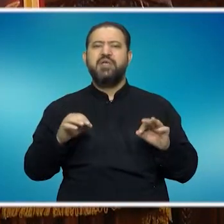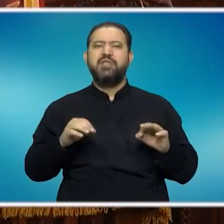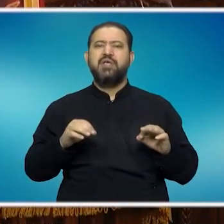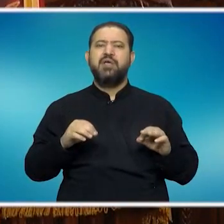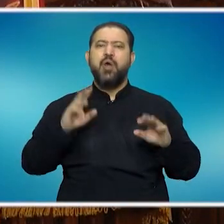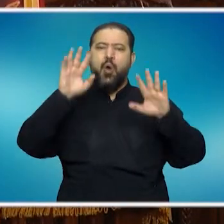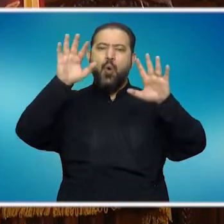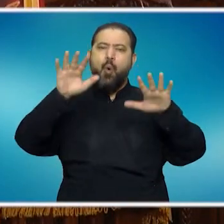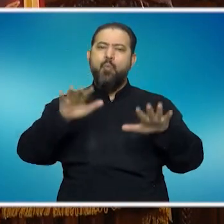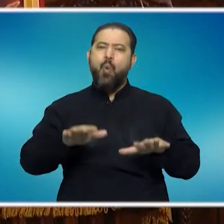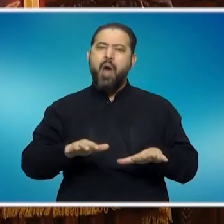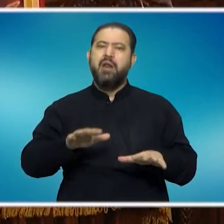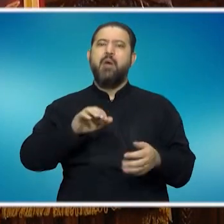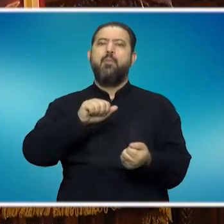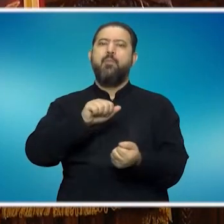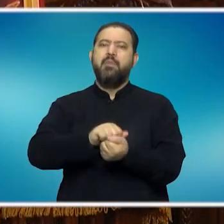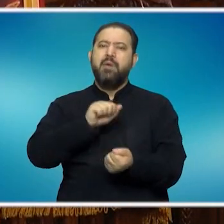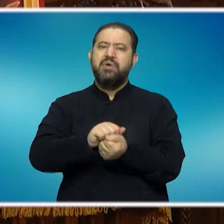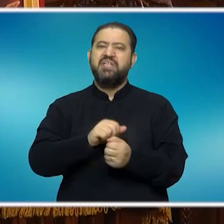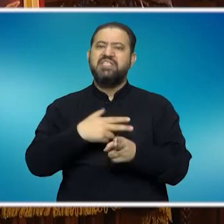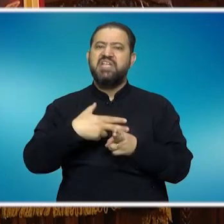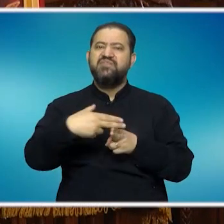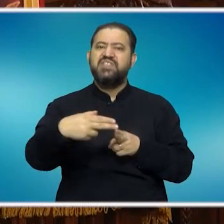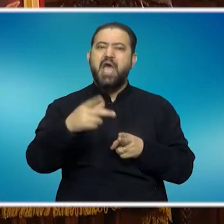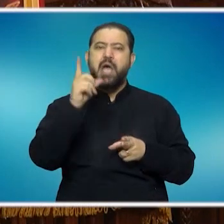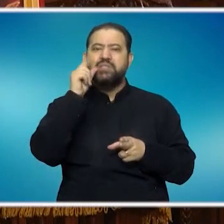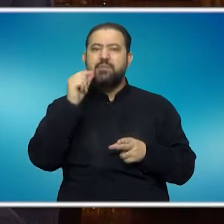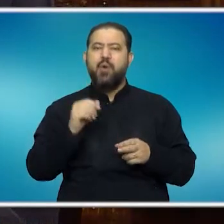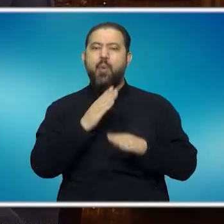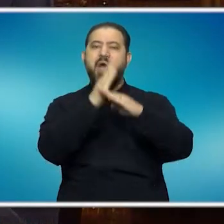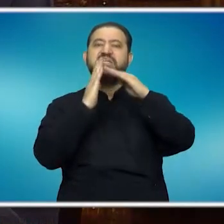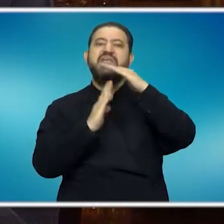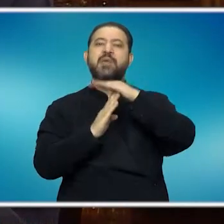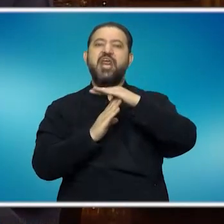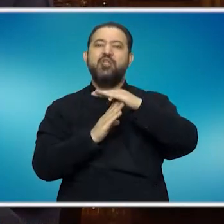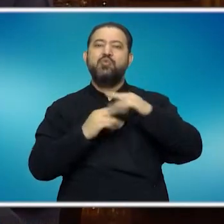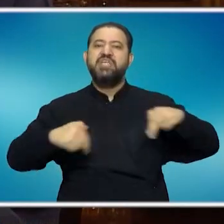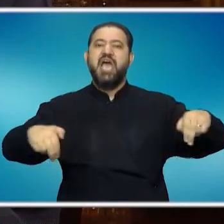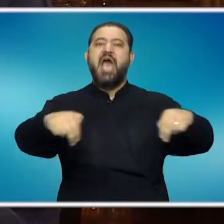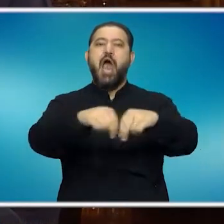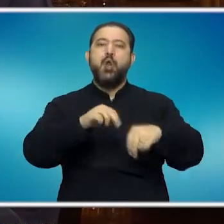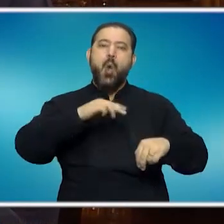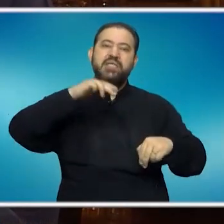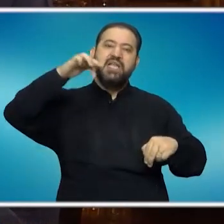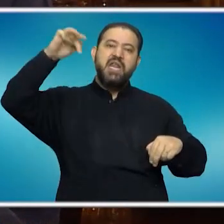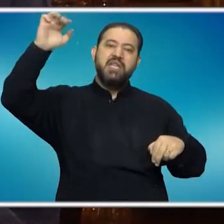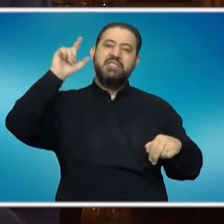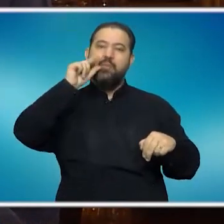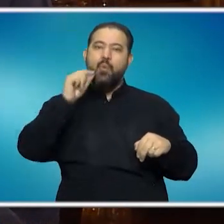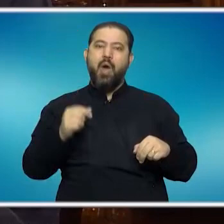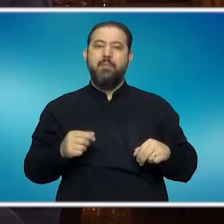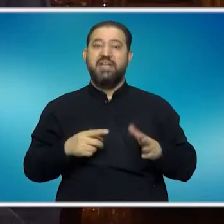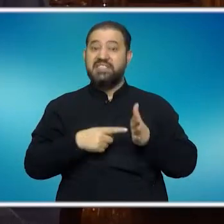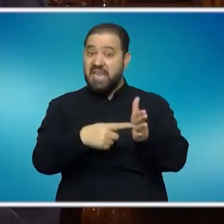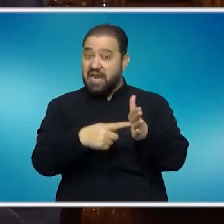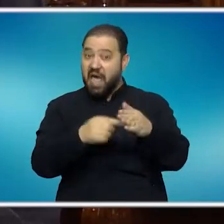ca să-l înalțe pe om, coboară să-l sfințească pe om, coboară smerindu-se ca noi să ne înălțăm,